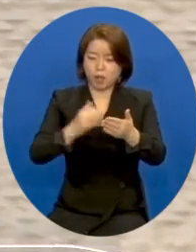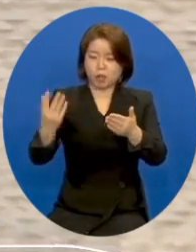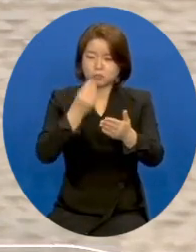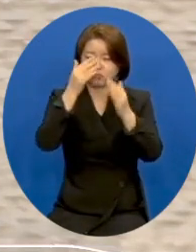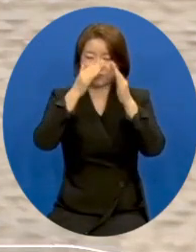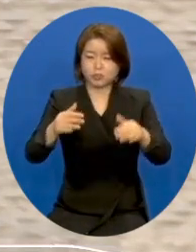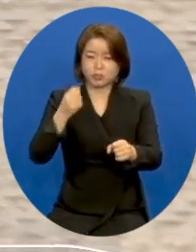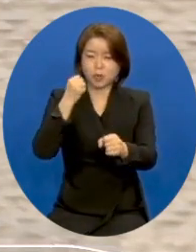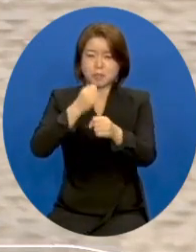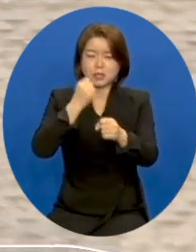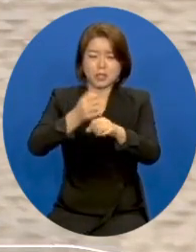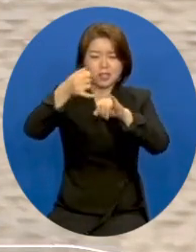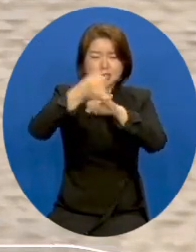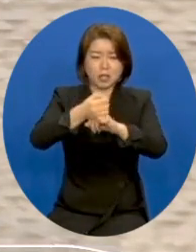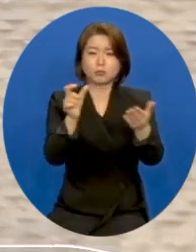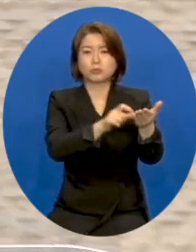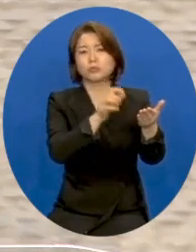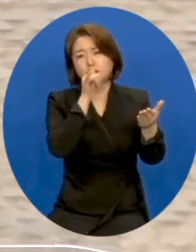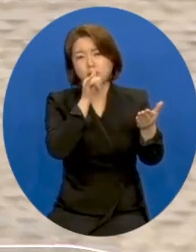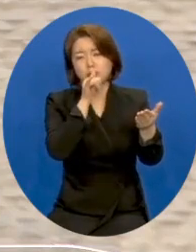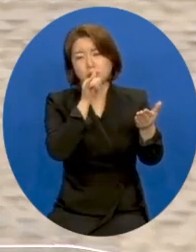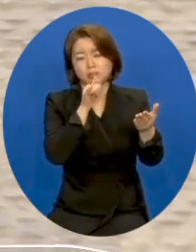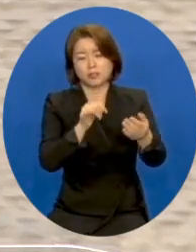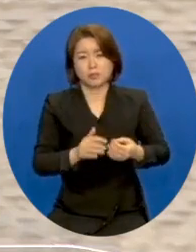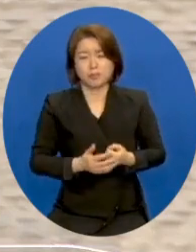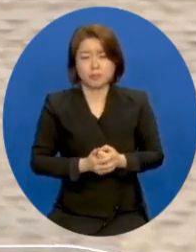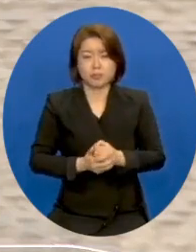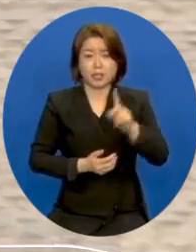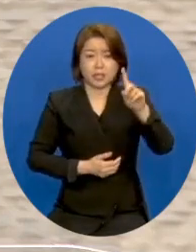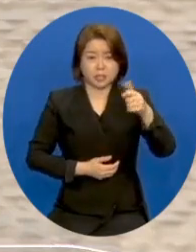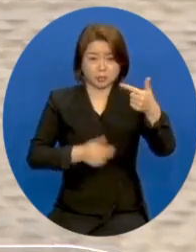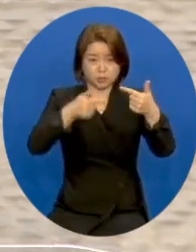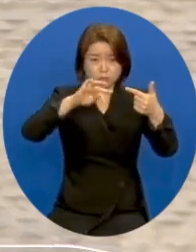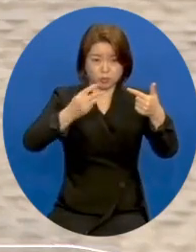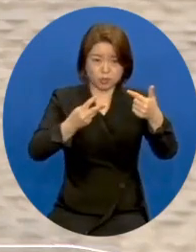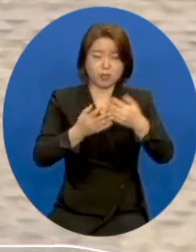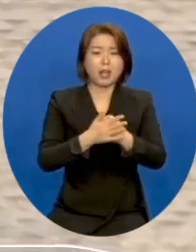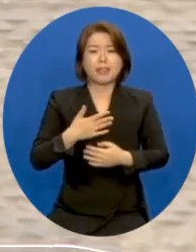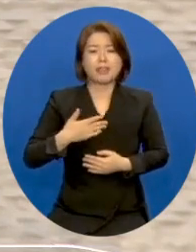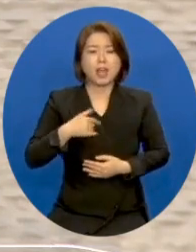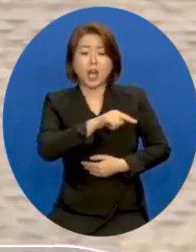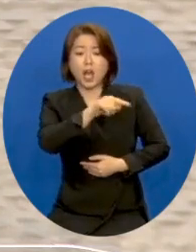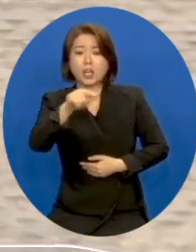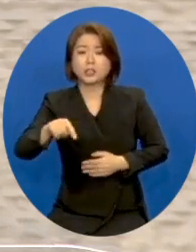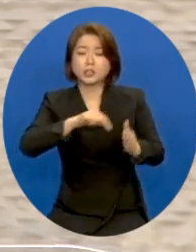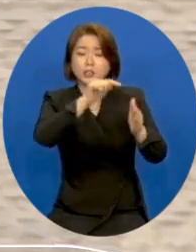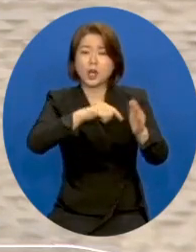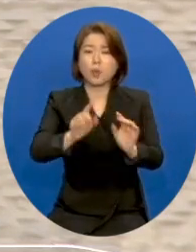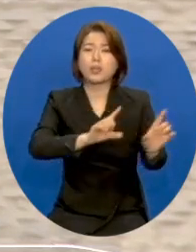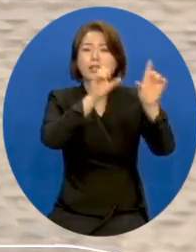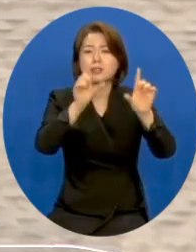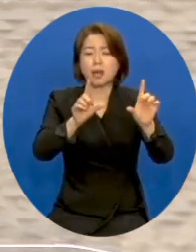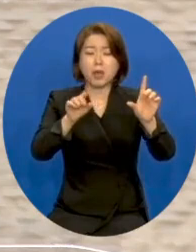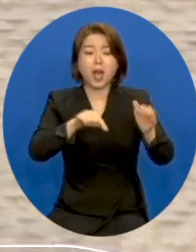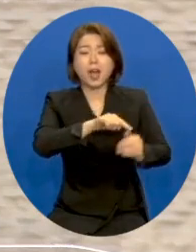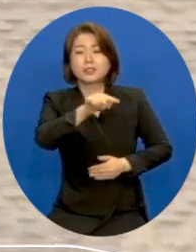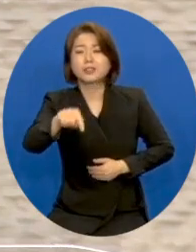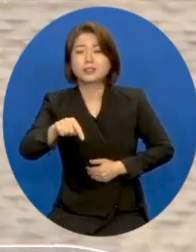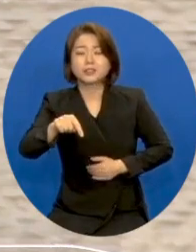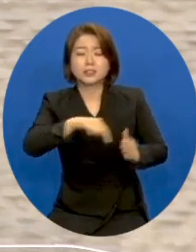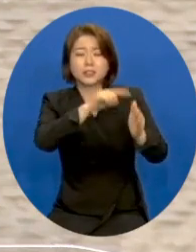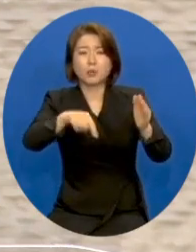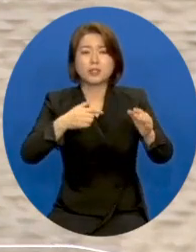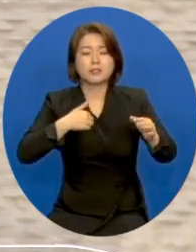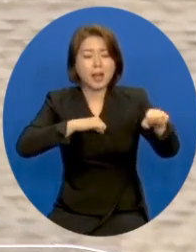삼으시겠다고 약속하셨습니다. 16절에 내가 그들 가운데서 살며 그들 가운데로 다닐